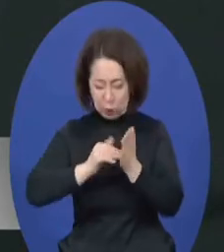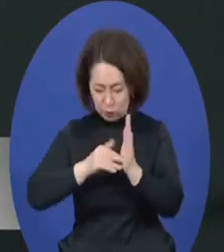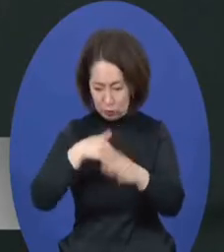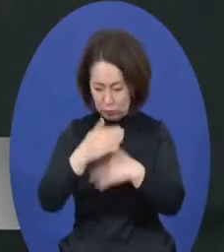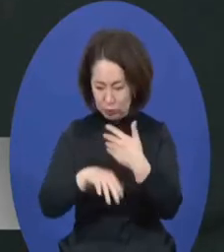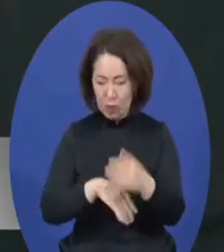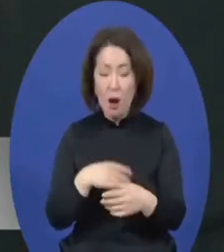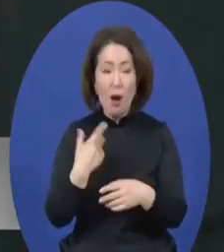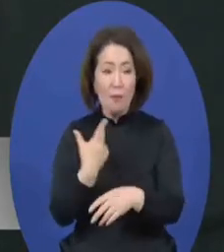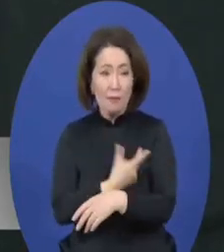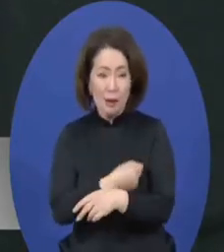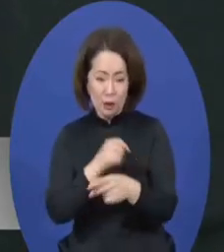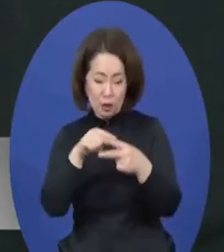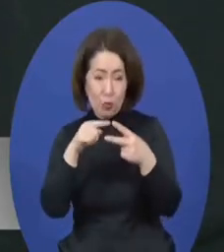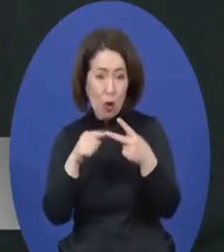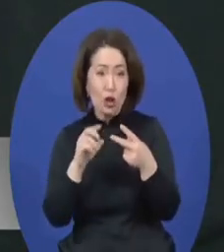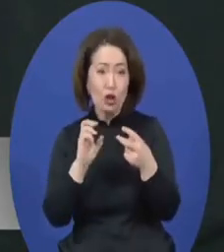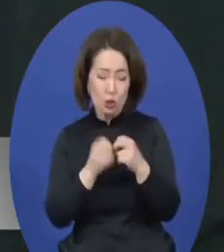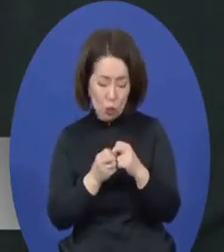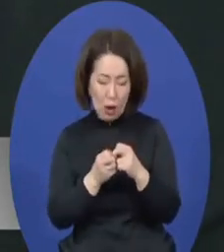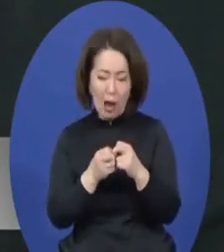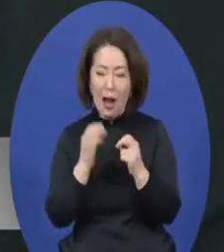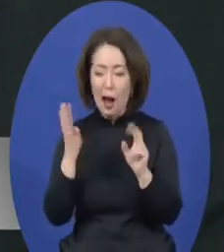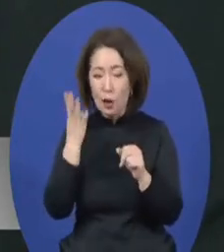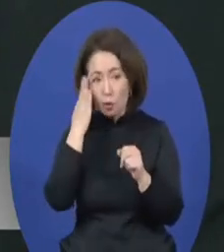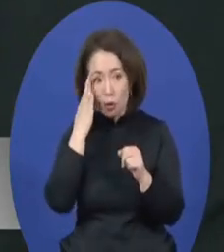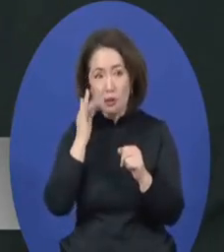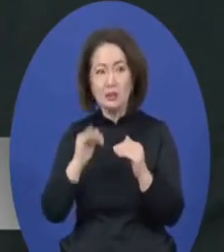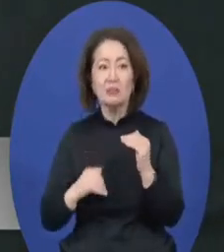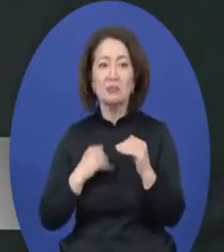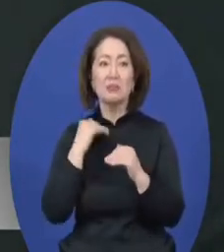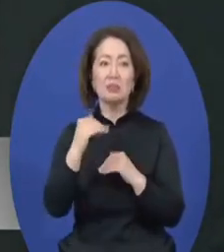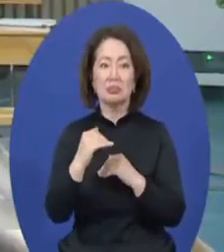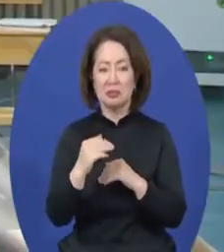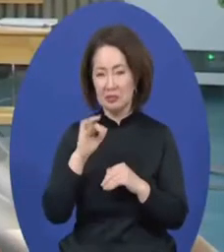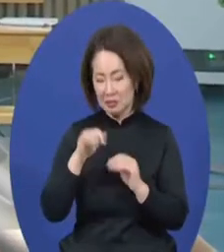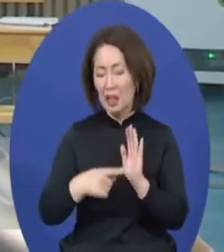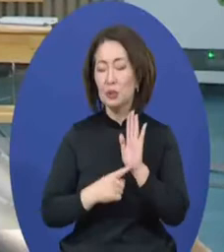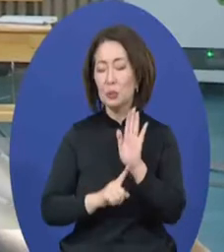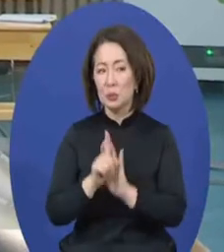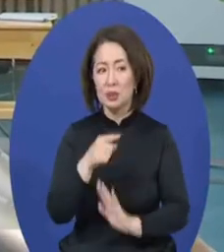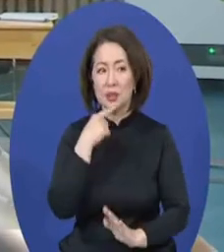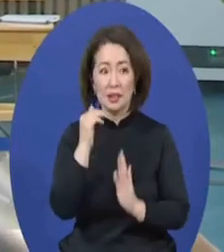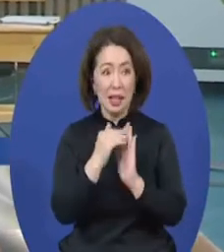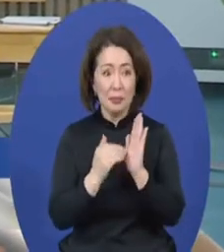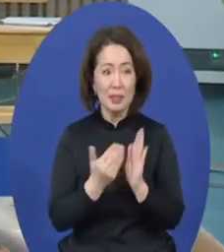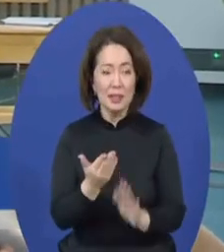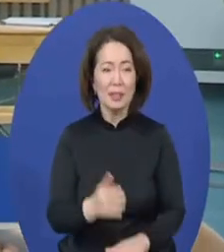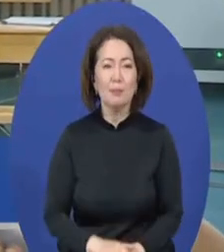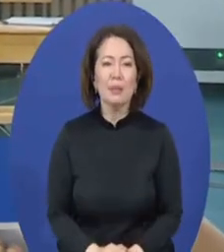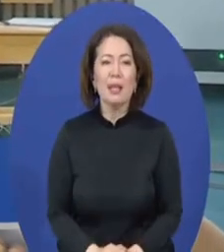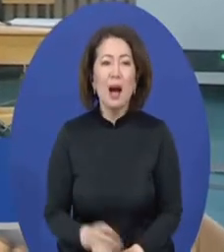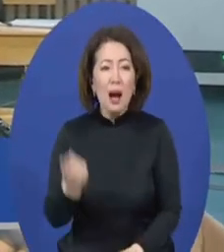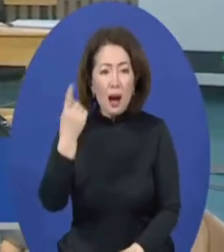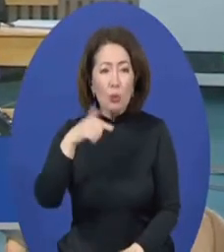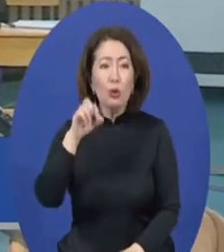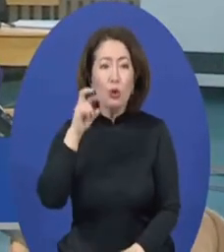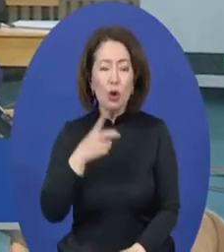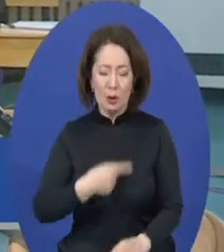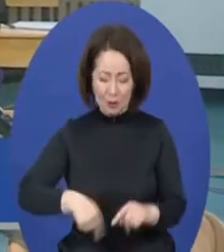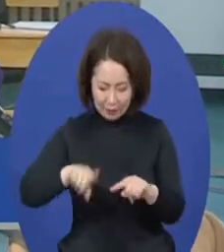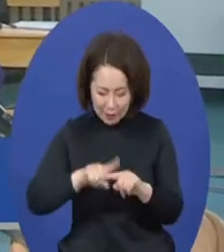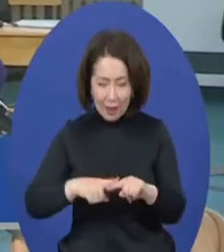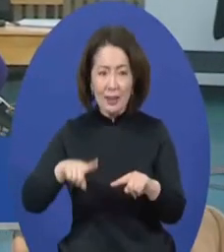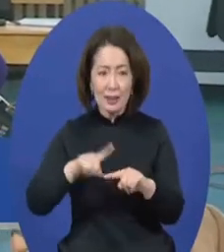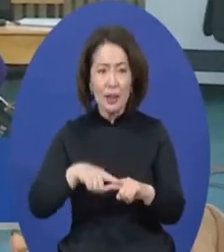тунгаа хийлгээд 14 хоносон иргэдэд давуу тал үүснэ гэж албаны хүмүүс тайлбарллаа. Хамгийн гол нь би дахин